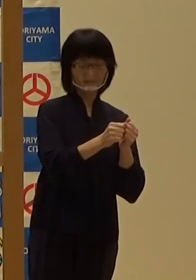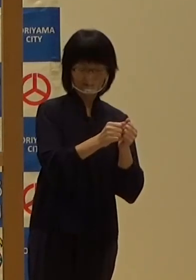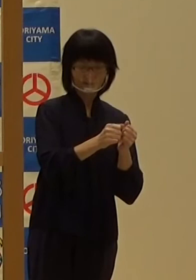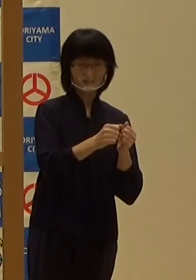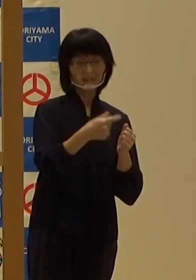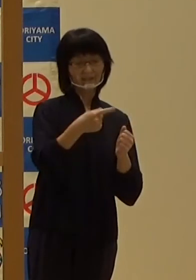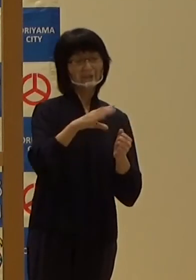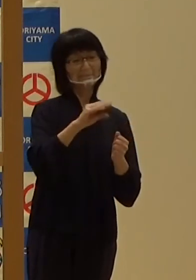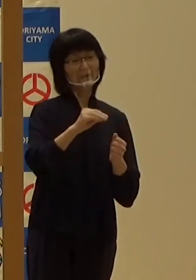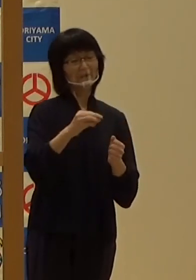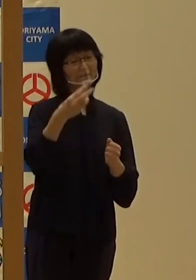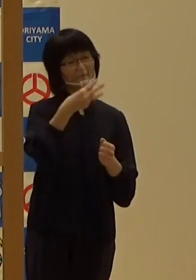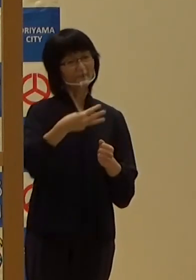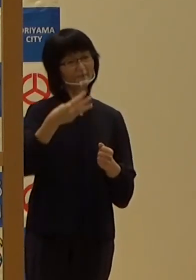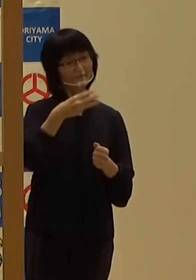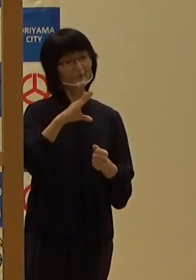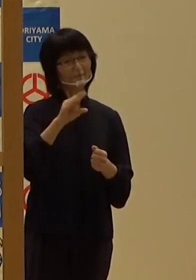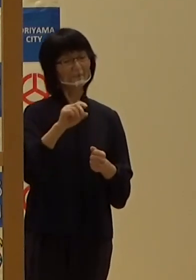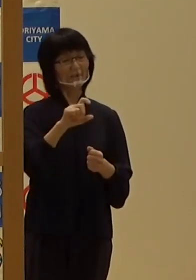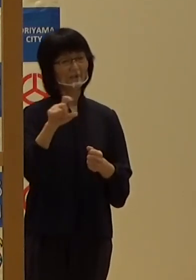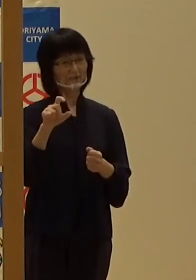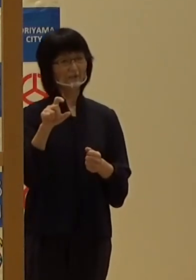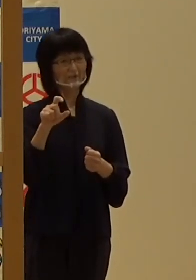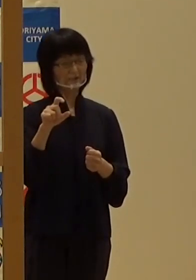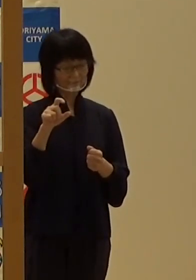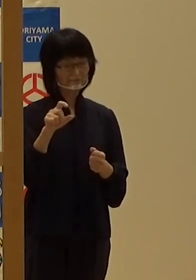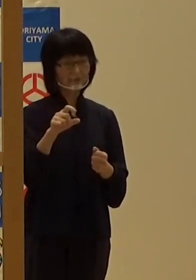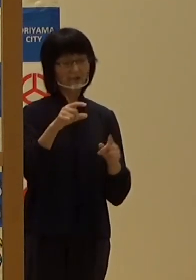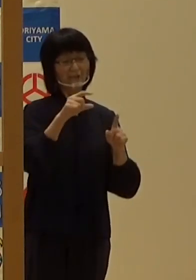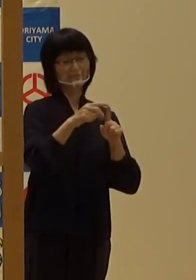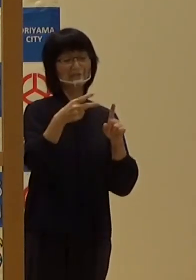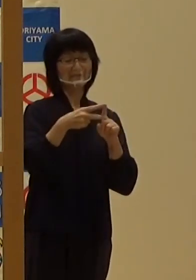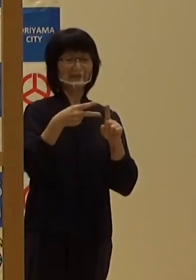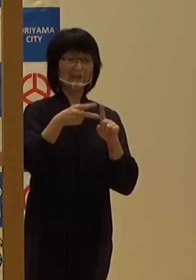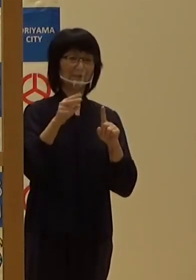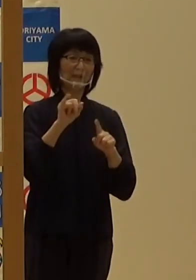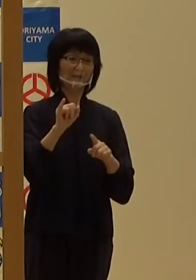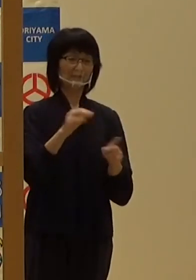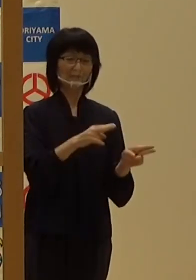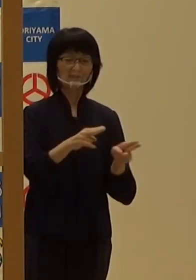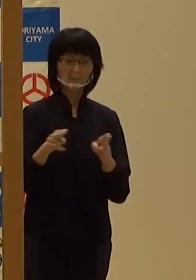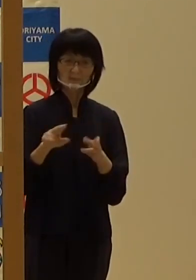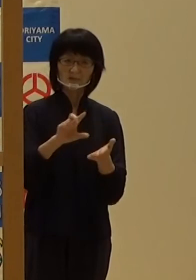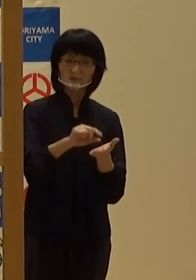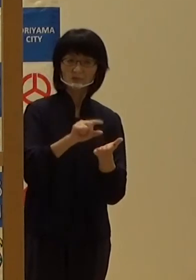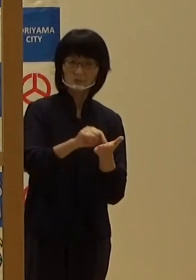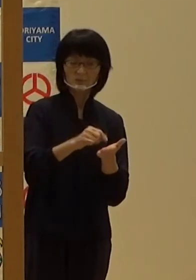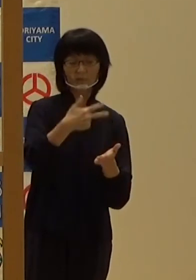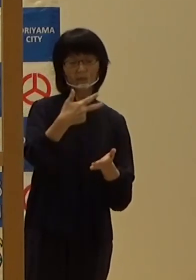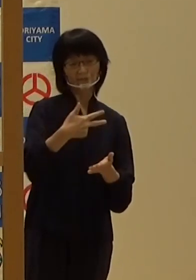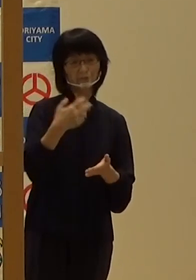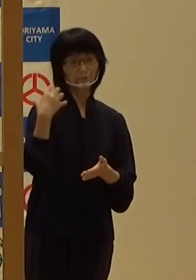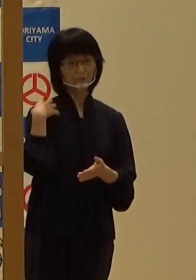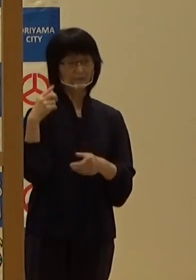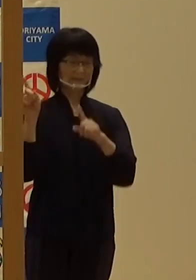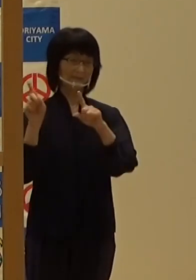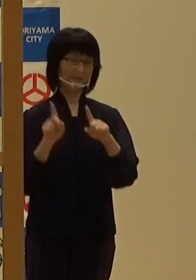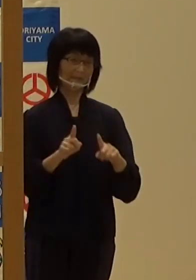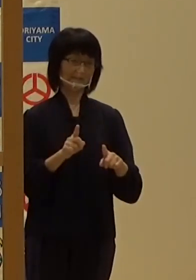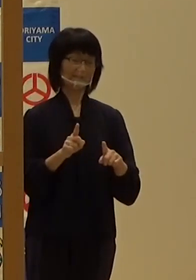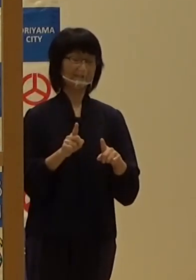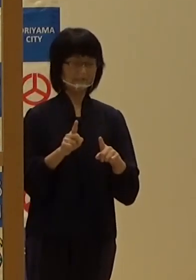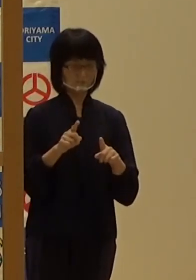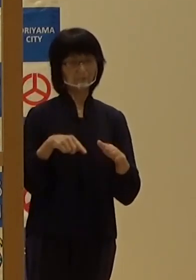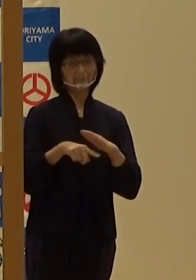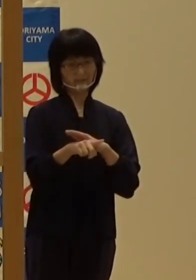3150万ほど、ここの整備の中でパーク PFI を活用することによって市の軽減負担が軽減されるところでござい